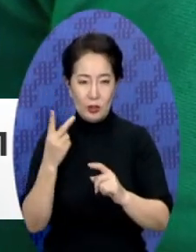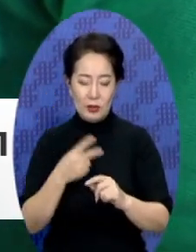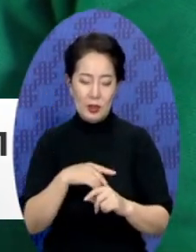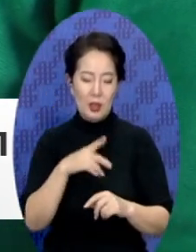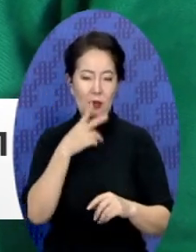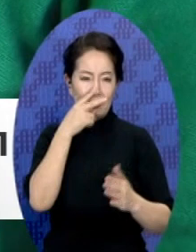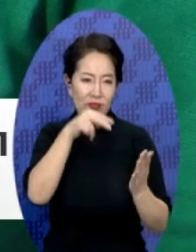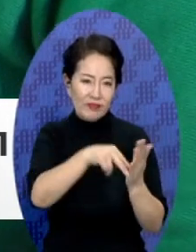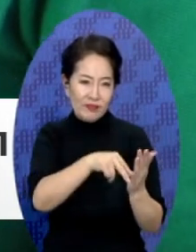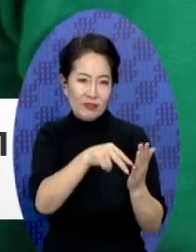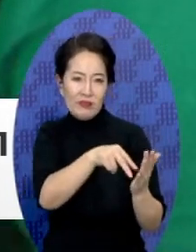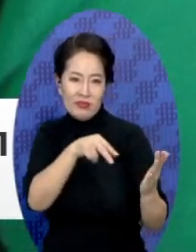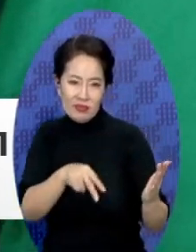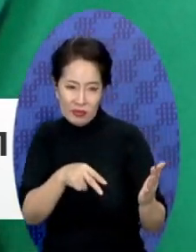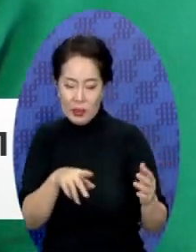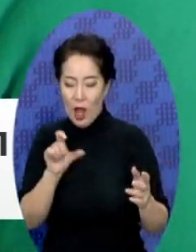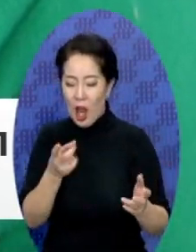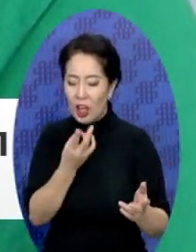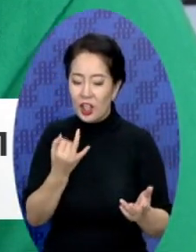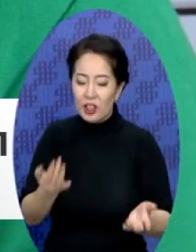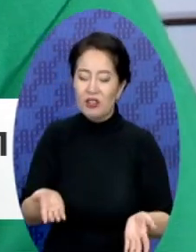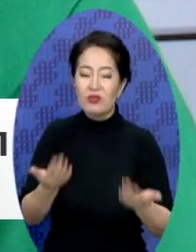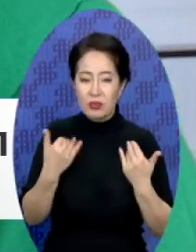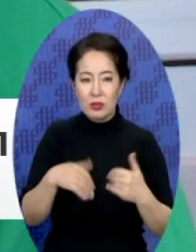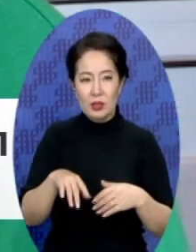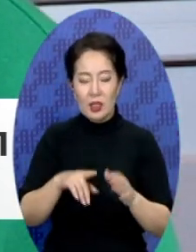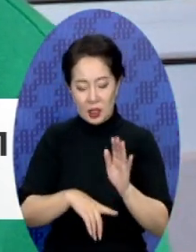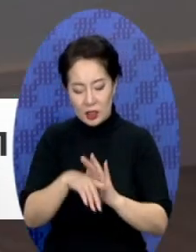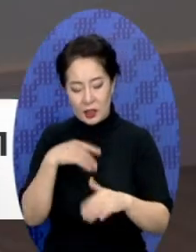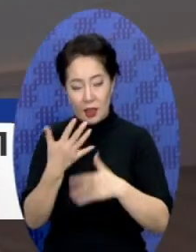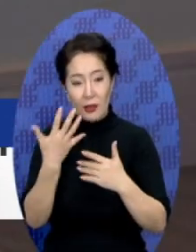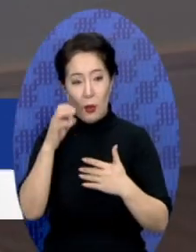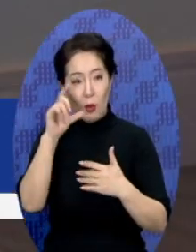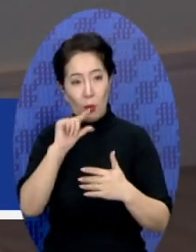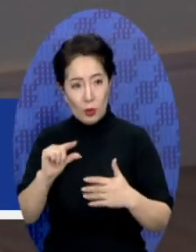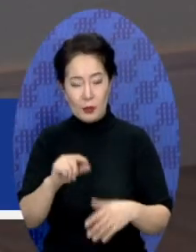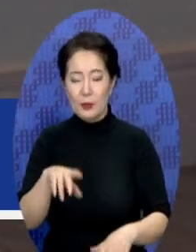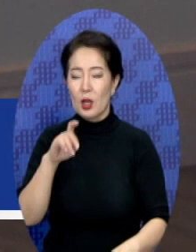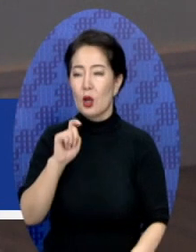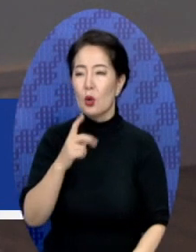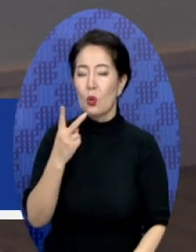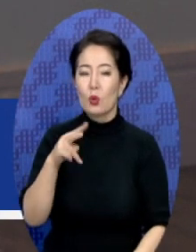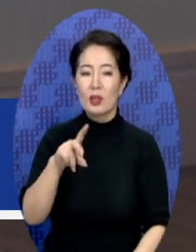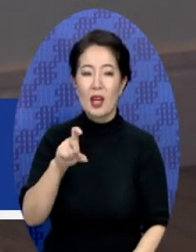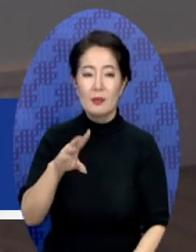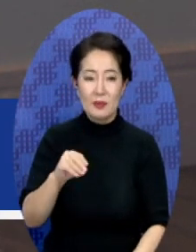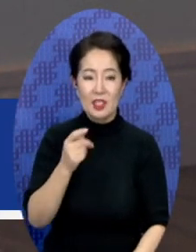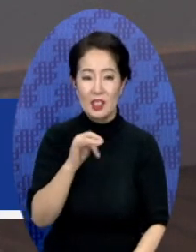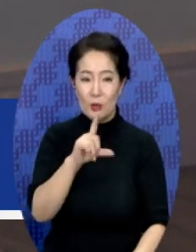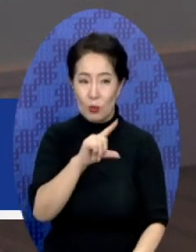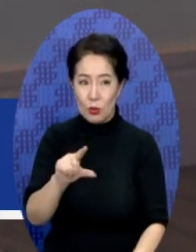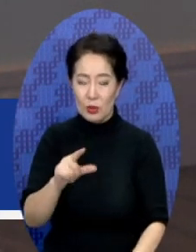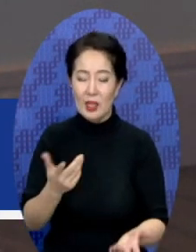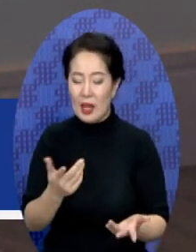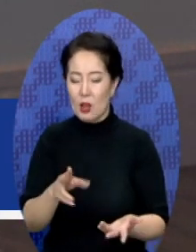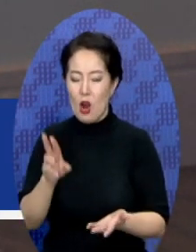хэрэгслийг залгуураар салах гэх мэт зүйлүүд нь бол энгийн зүйлсээс л юм бол хэлсэн. Хөлмжийн хийг бууруулахын тулд хийж чадах зүйлс маань хоолоо үлдгэдэлгүй